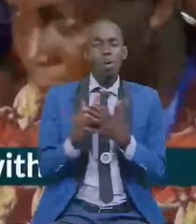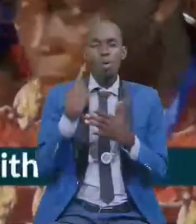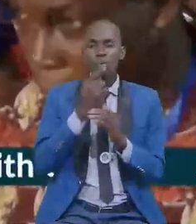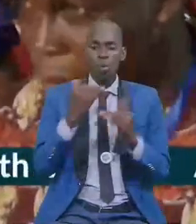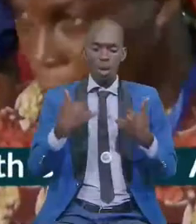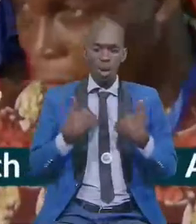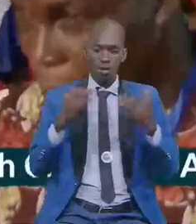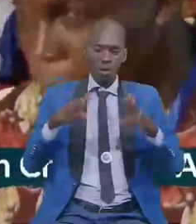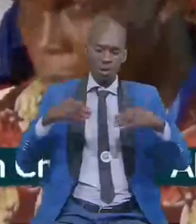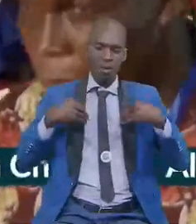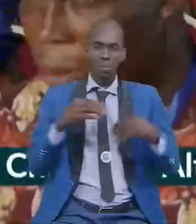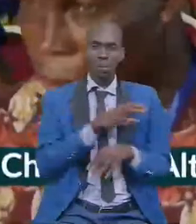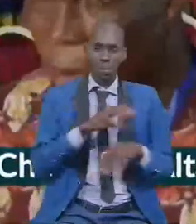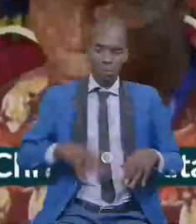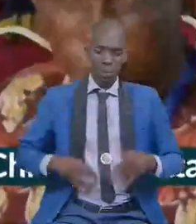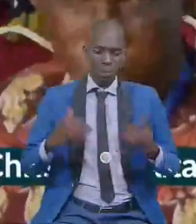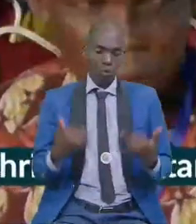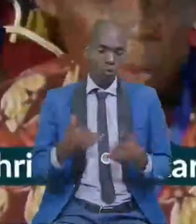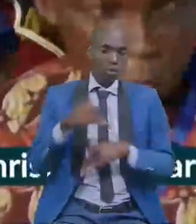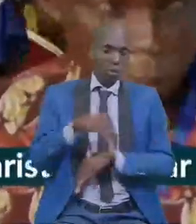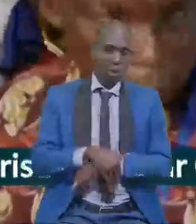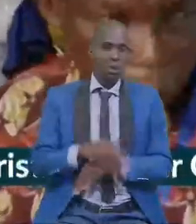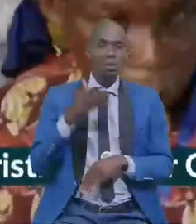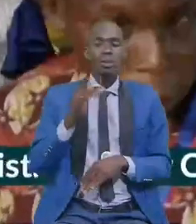Ceux qui donnent leur vie à Christ ce soir.